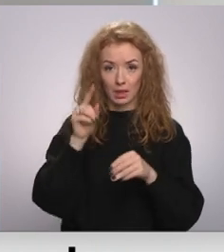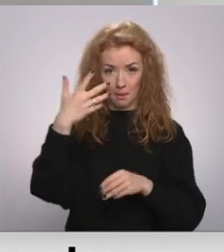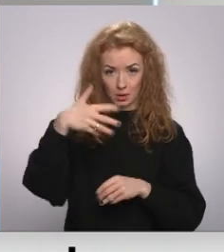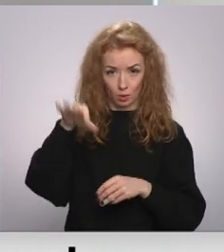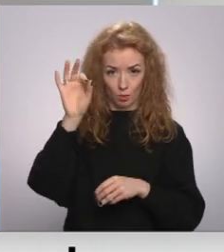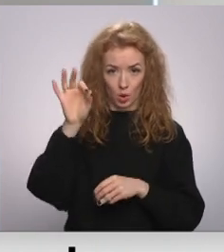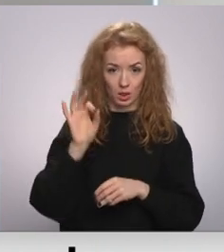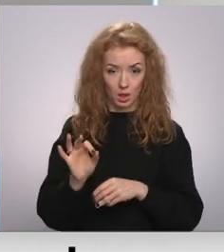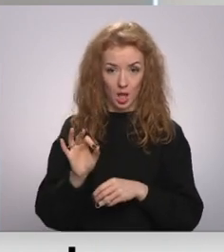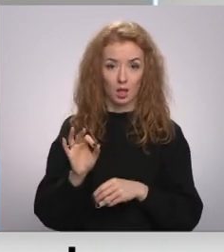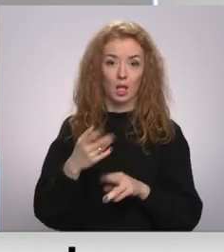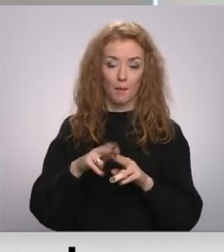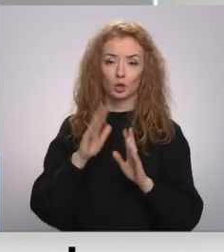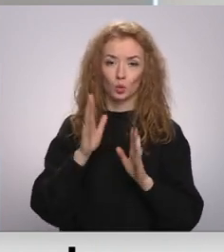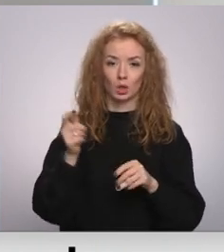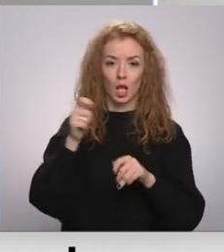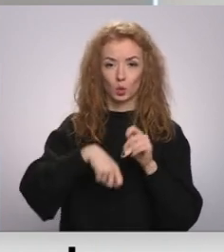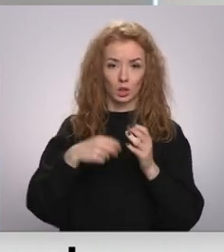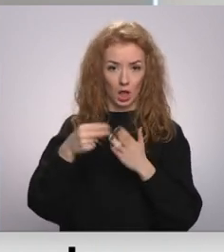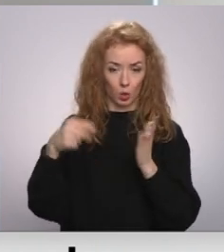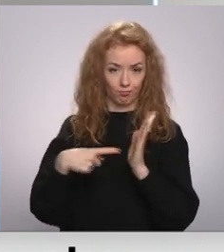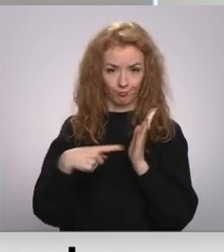50%, attiecīgi piemērosim līgumsodus.